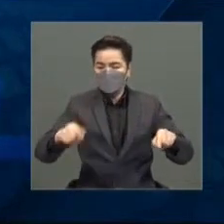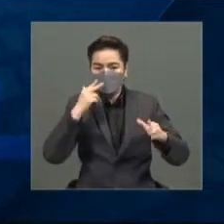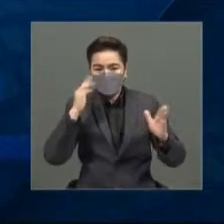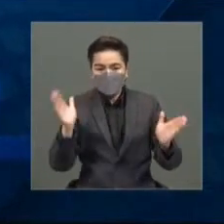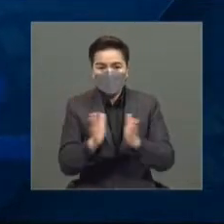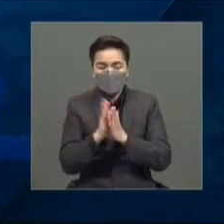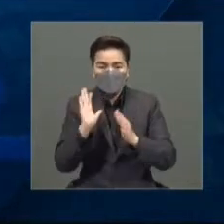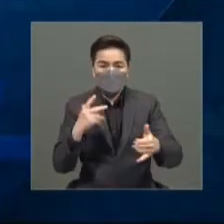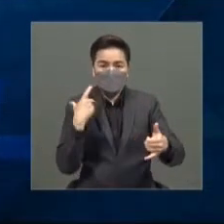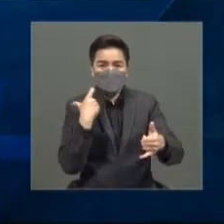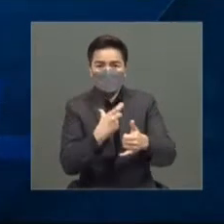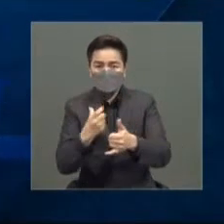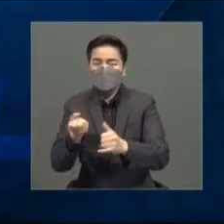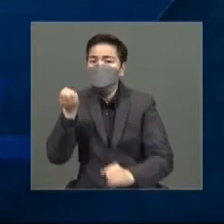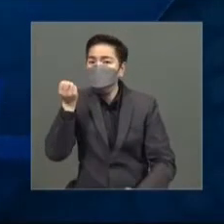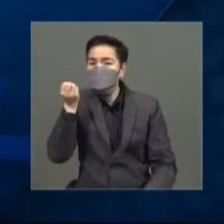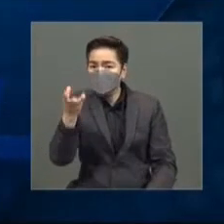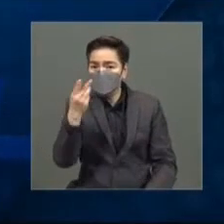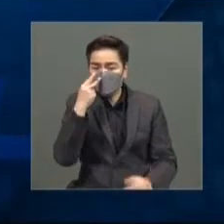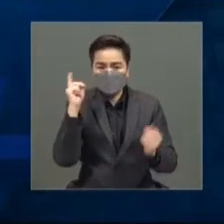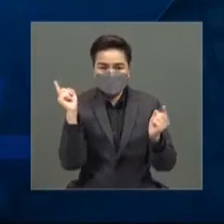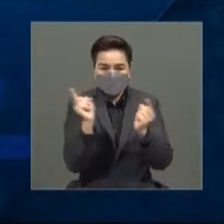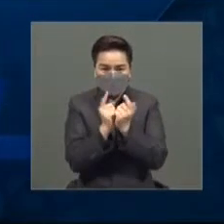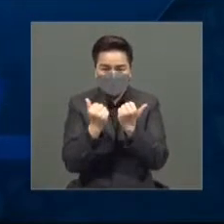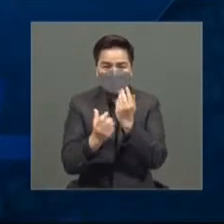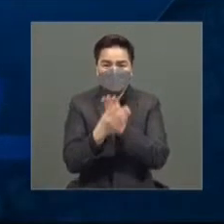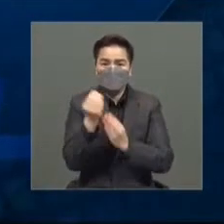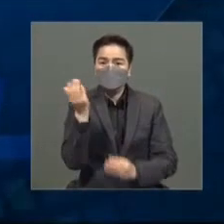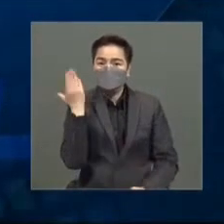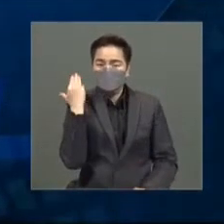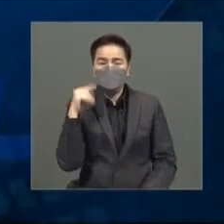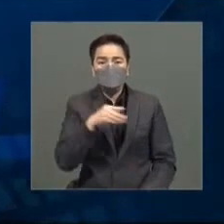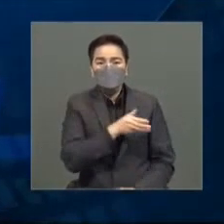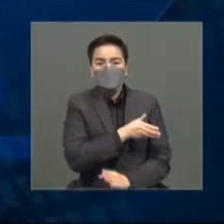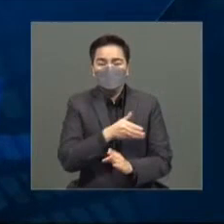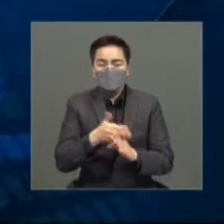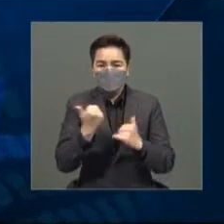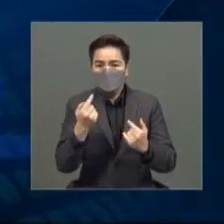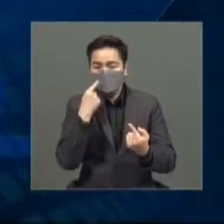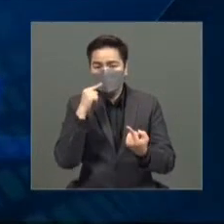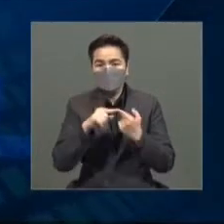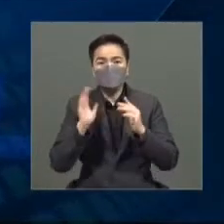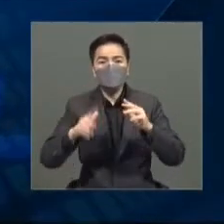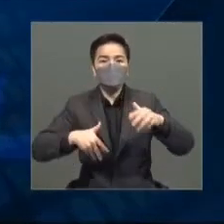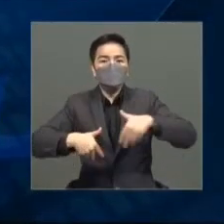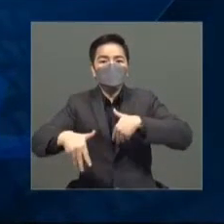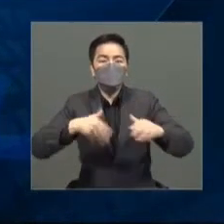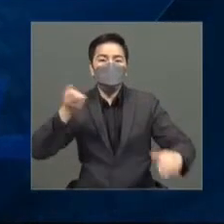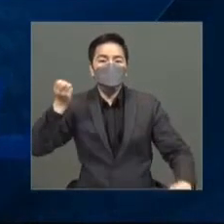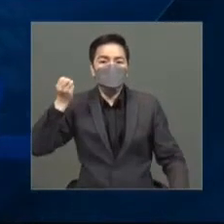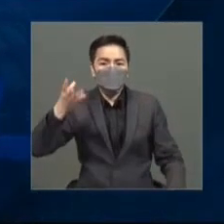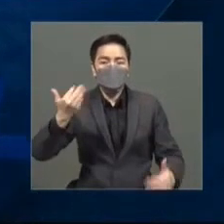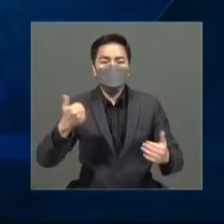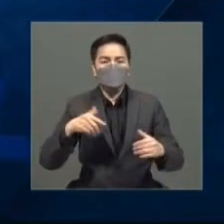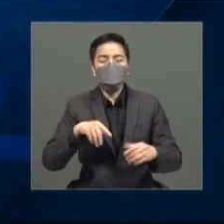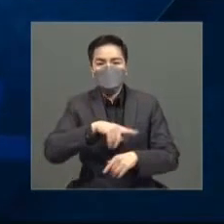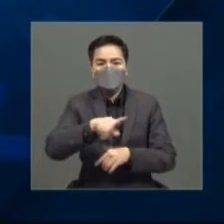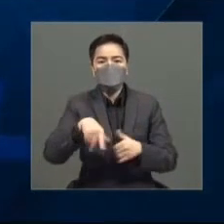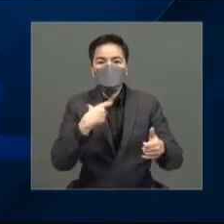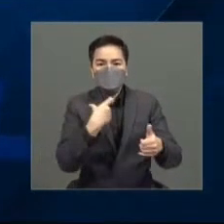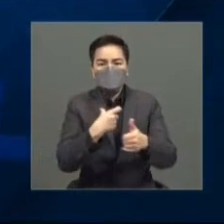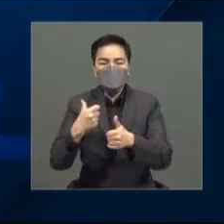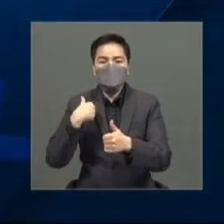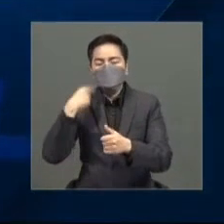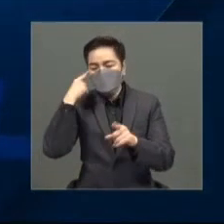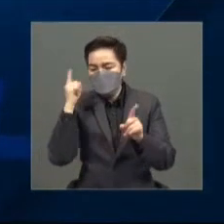ผู้ฉีดวัคซีนส่วนใหญ่ที่เกิดในอาทิตย์ที่ผ่านมาเนี่ยนะคะยังเป็นประชากรส่วนใหญ่อยู่พอสมควร